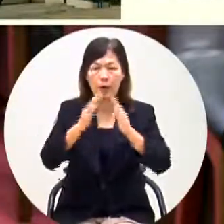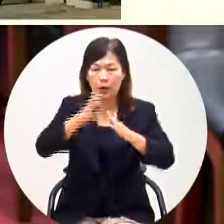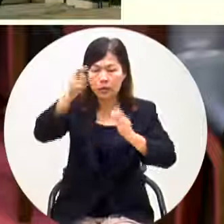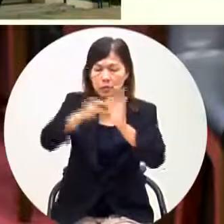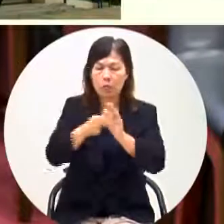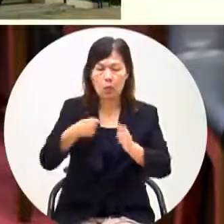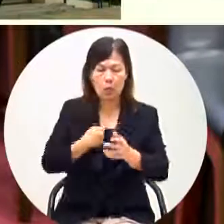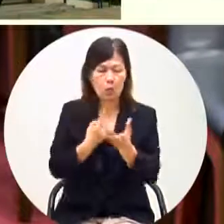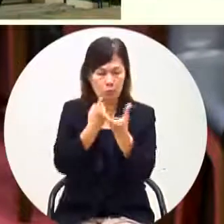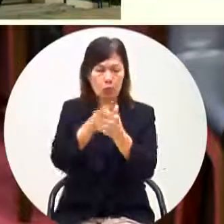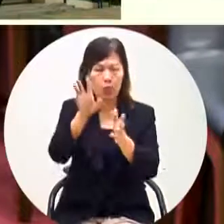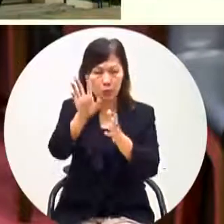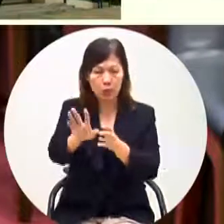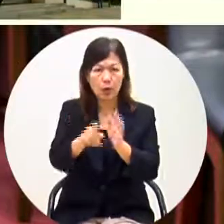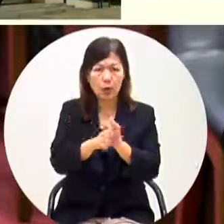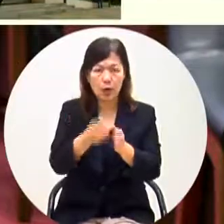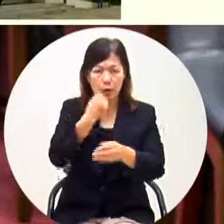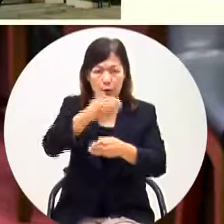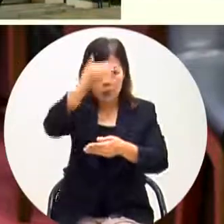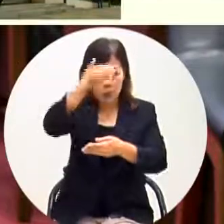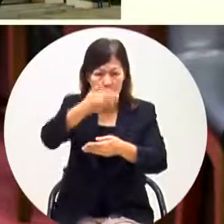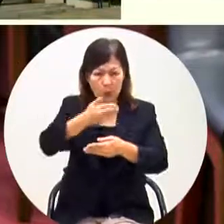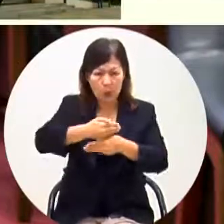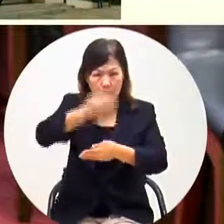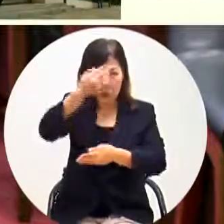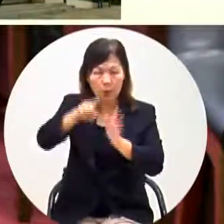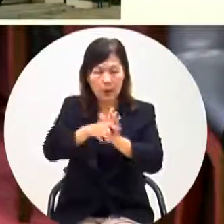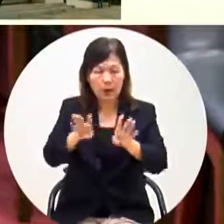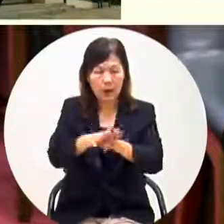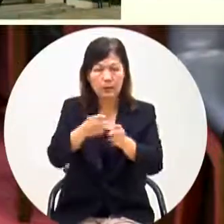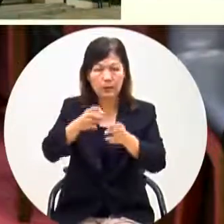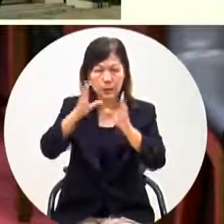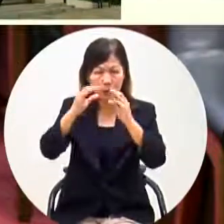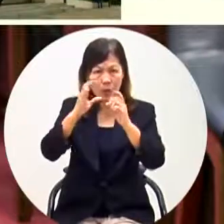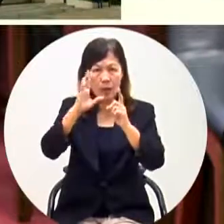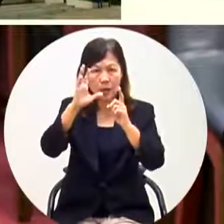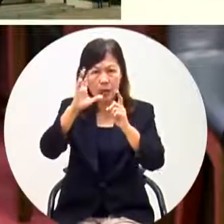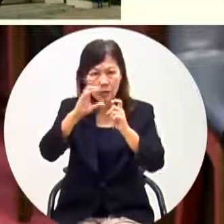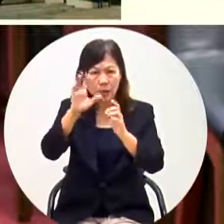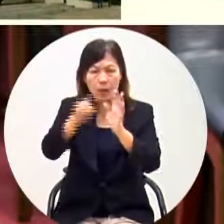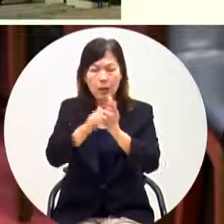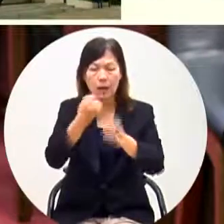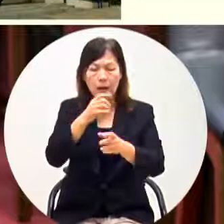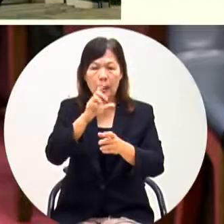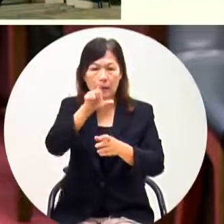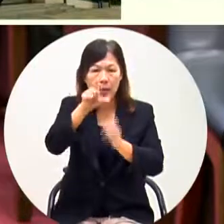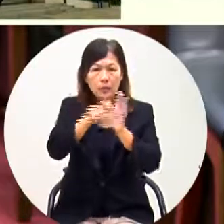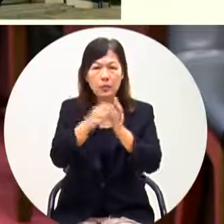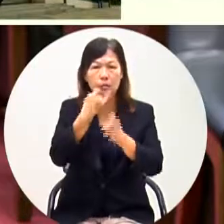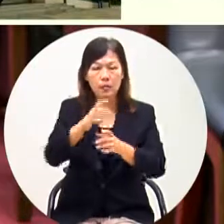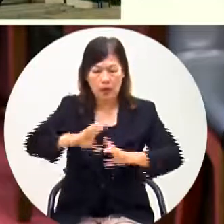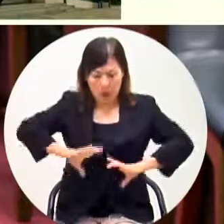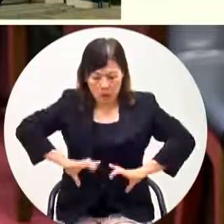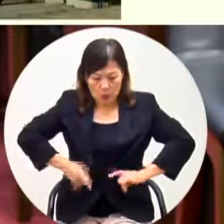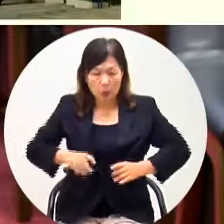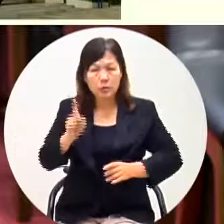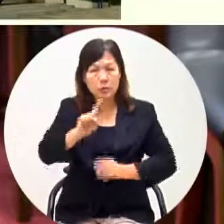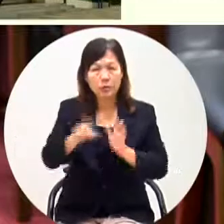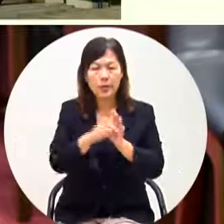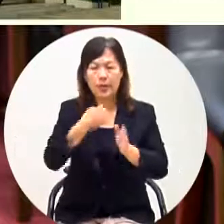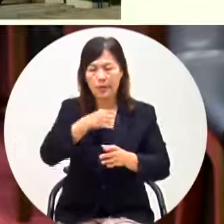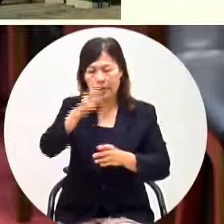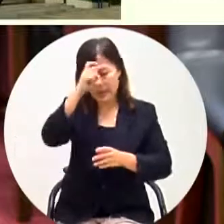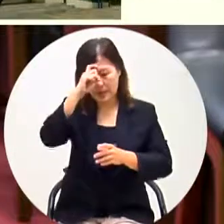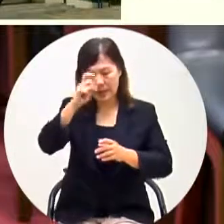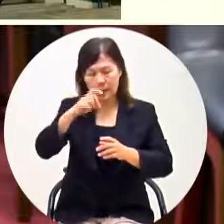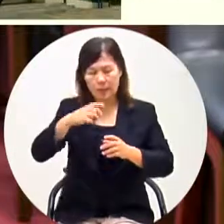成典礼。当时的用途呢，会取名叫国际，当然是希望我们的国家选手跟我们的高雄市的选手，或者是